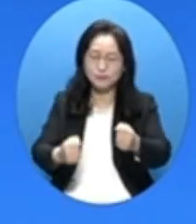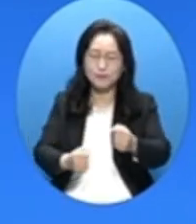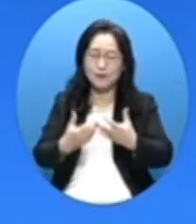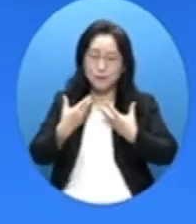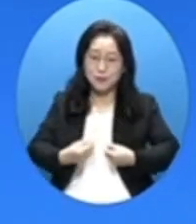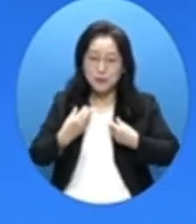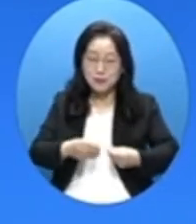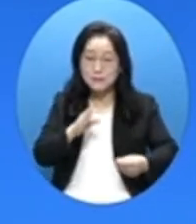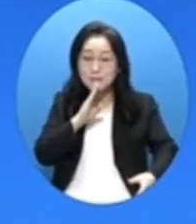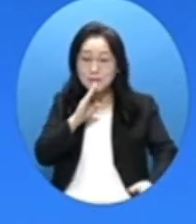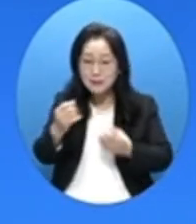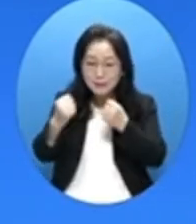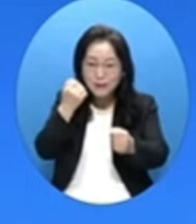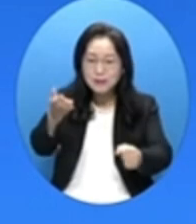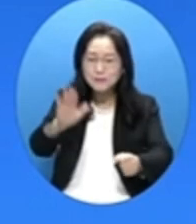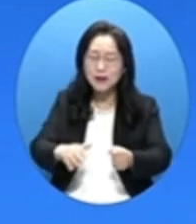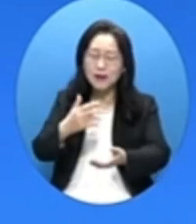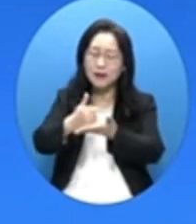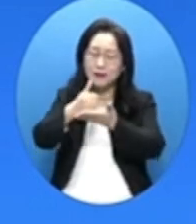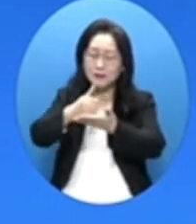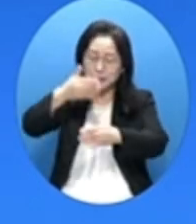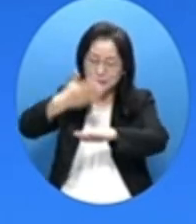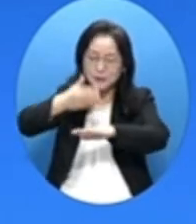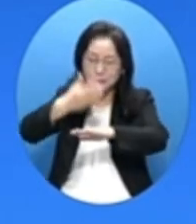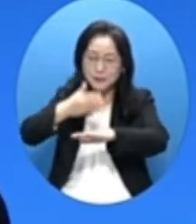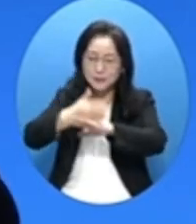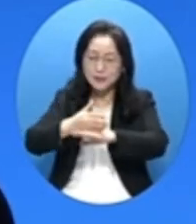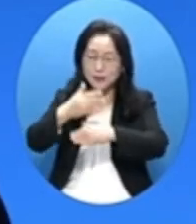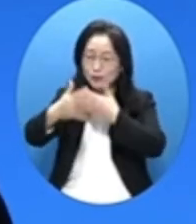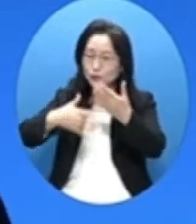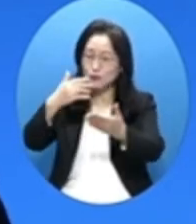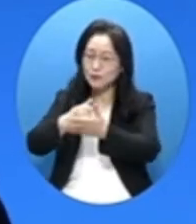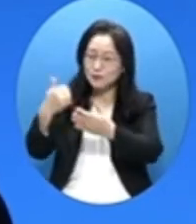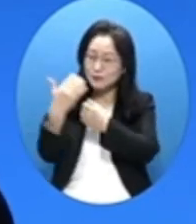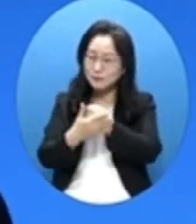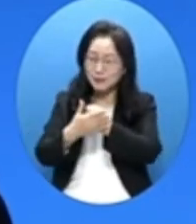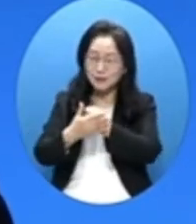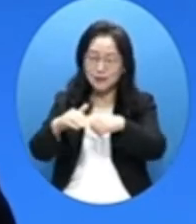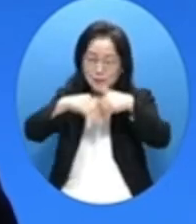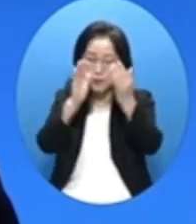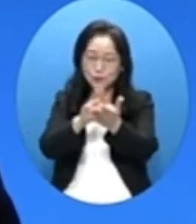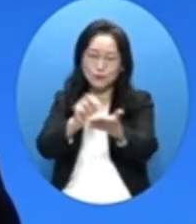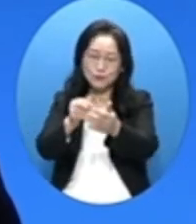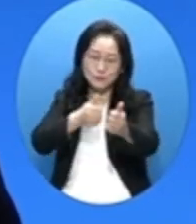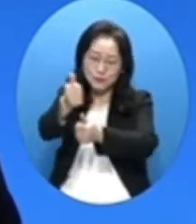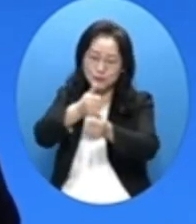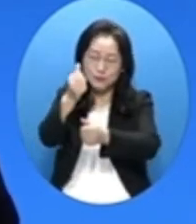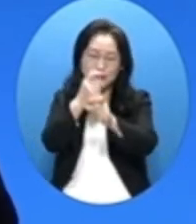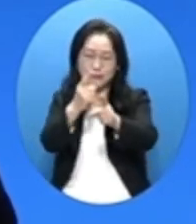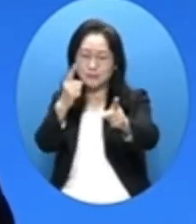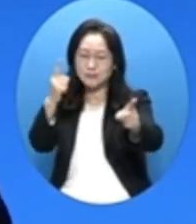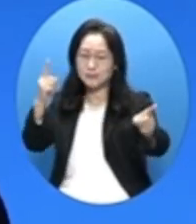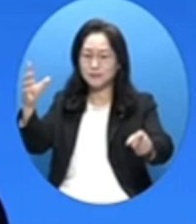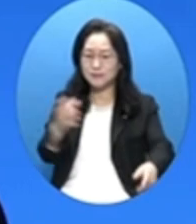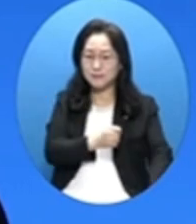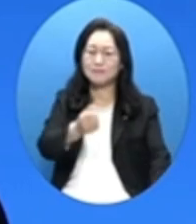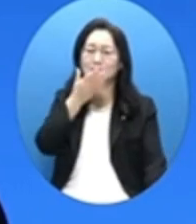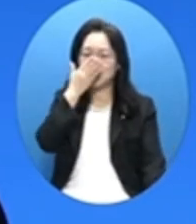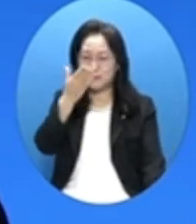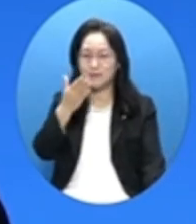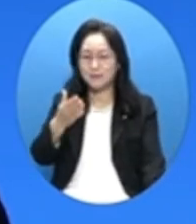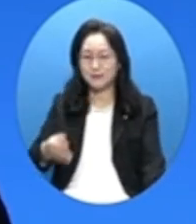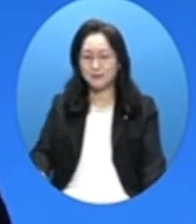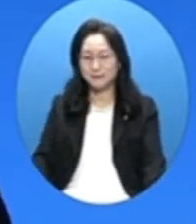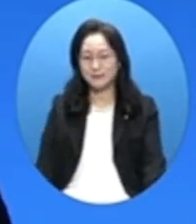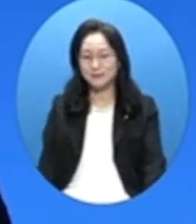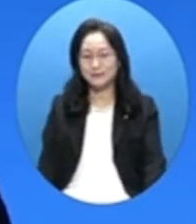머물렀지만 주 앞에 감사하고 또 감사하면 주님의 은혜로 모든 문제 어려움을 이겨내고 승리한 삶을 살아갈 수 있게 될 것입니다